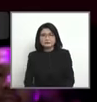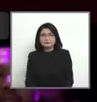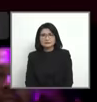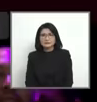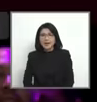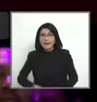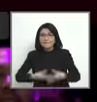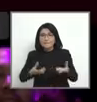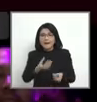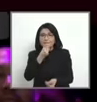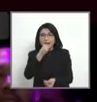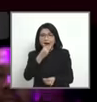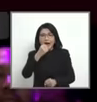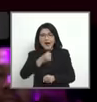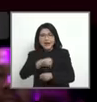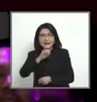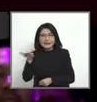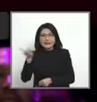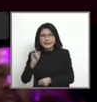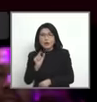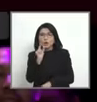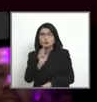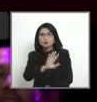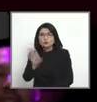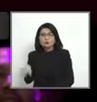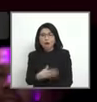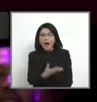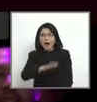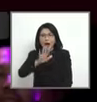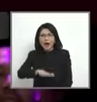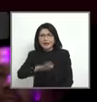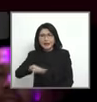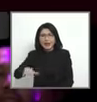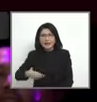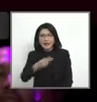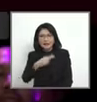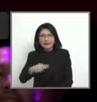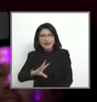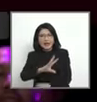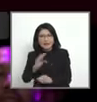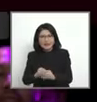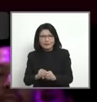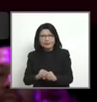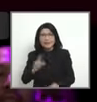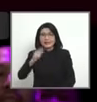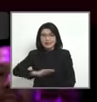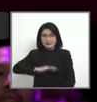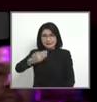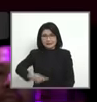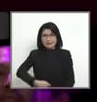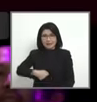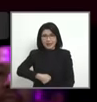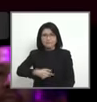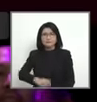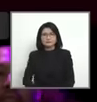Ee tidak ada ruang bagi beliau untuk membenci dan menyimpan dendam dan kita butuh ee